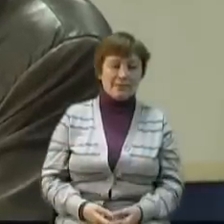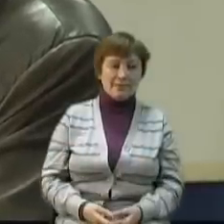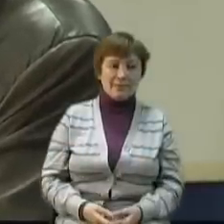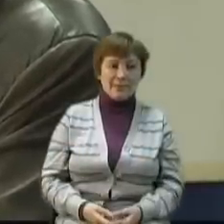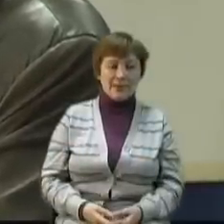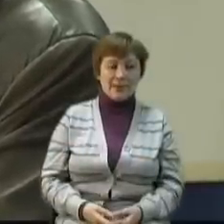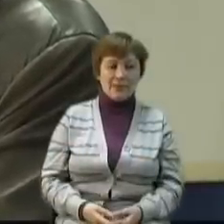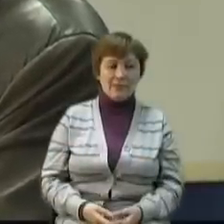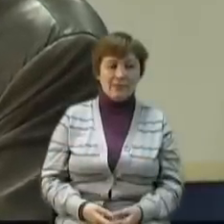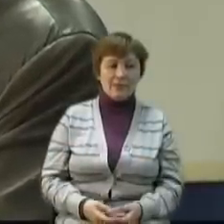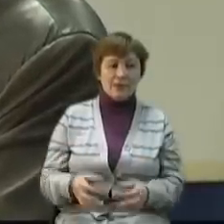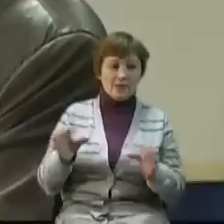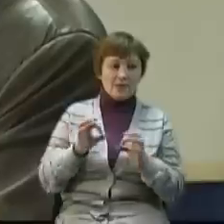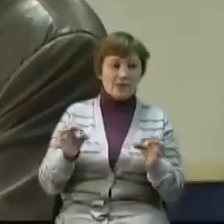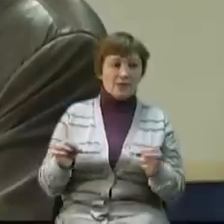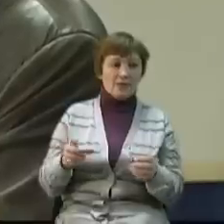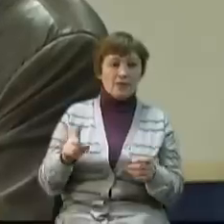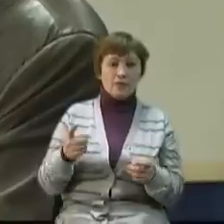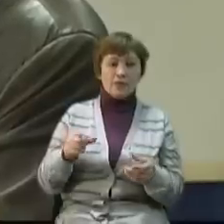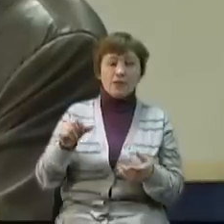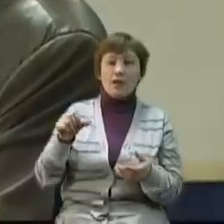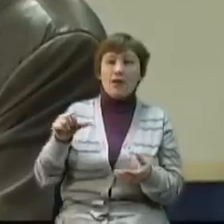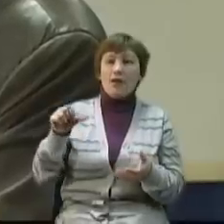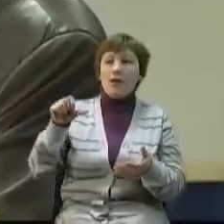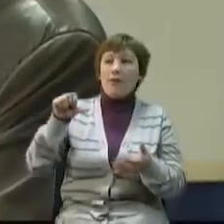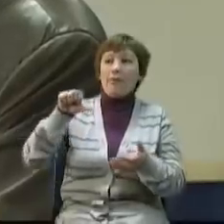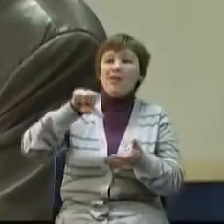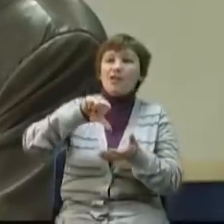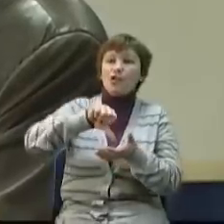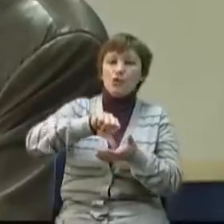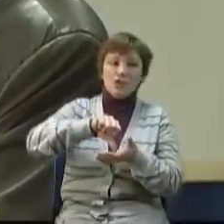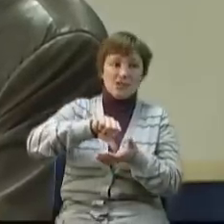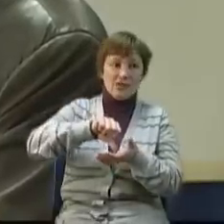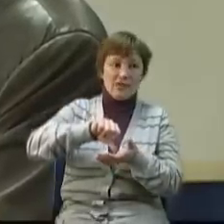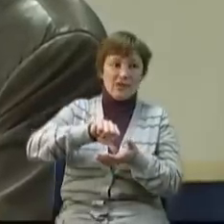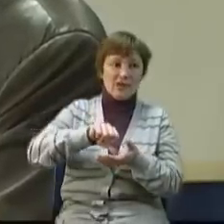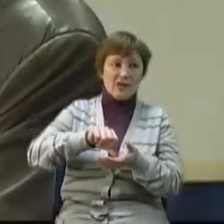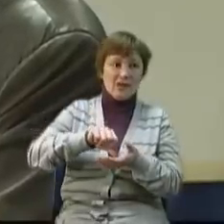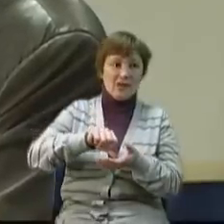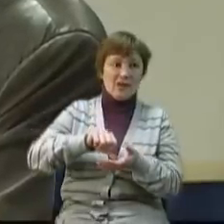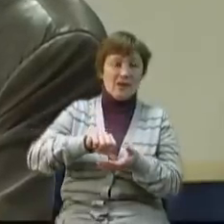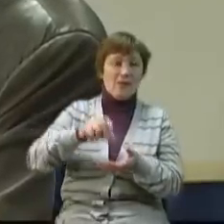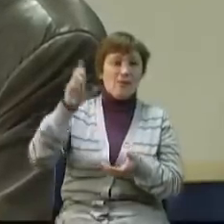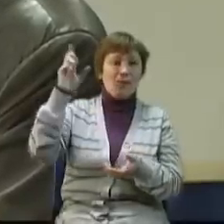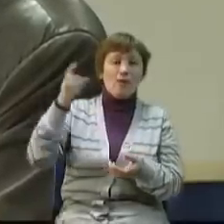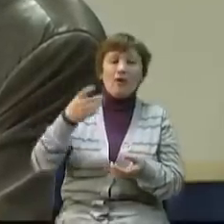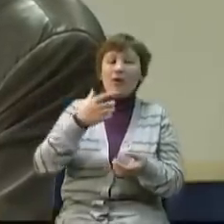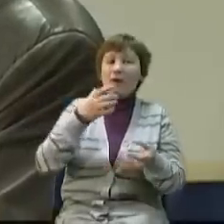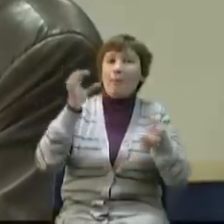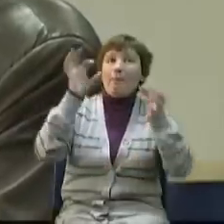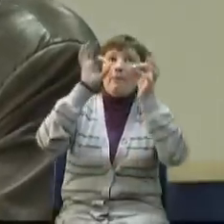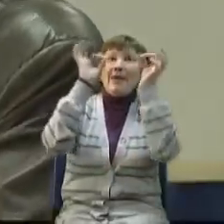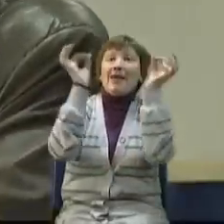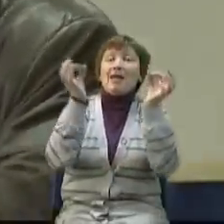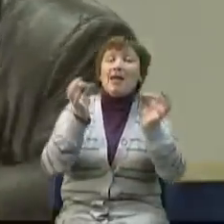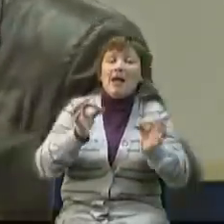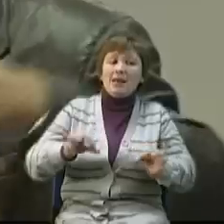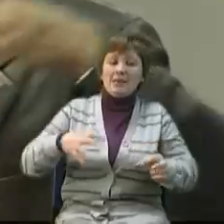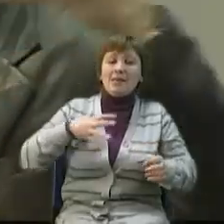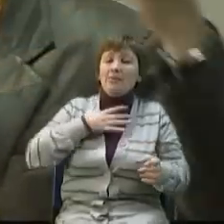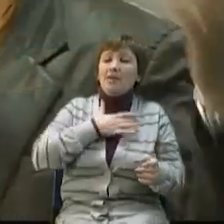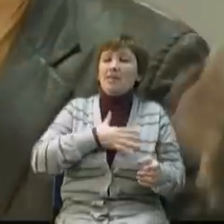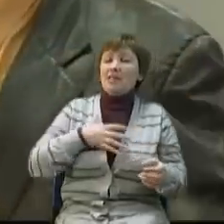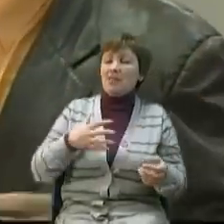расскажу очень простую вещь. Присутствие Творца... Настолько прекрасные переживания, настолько огромное счастье,